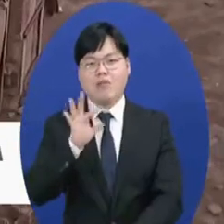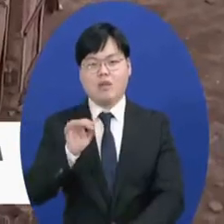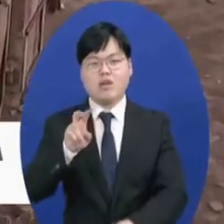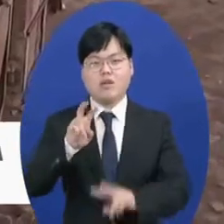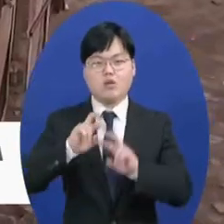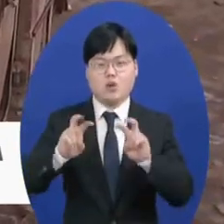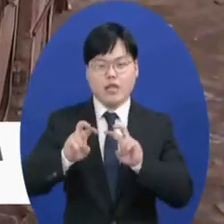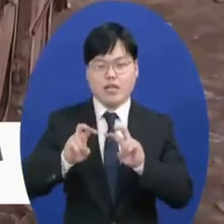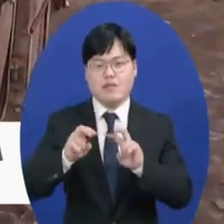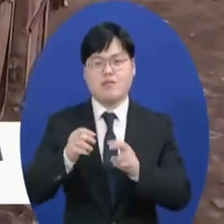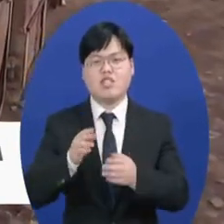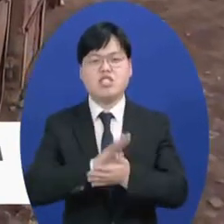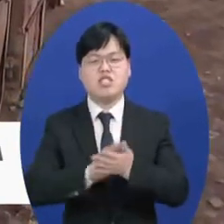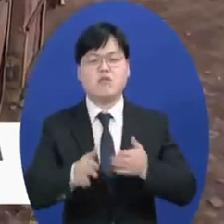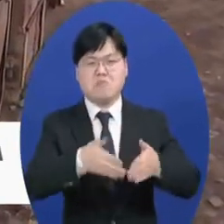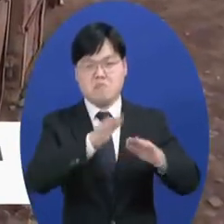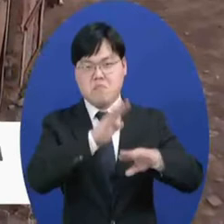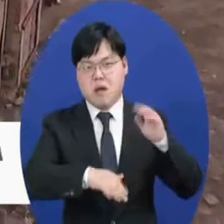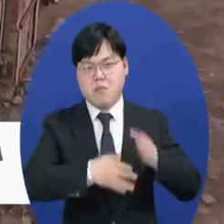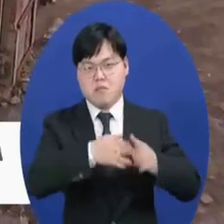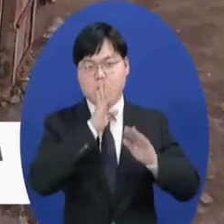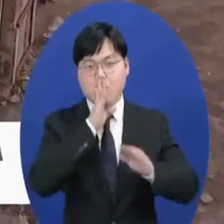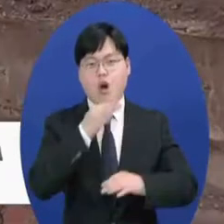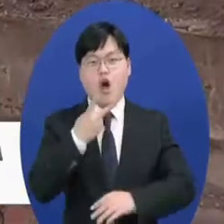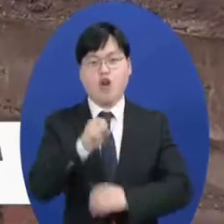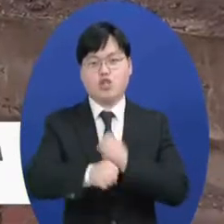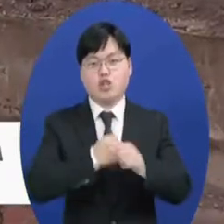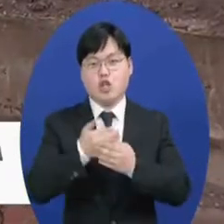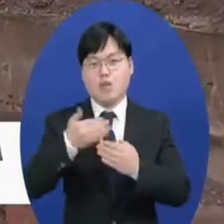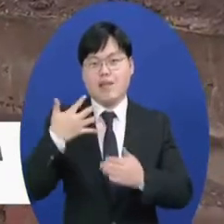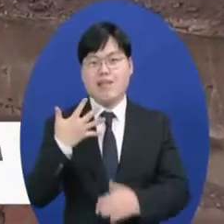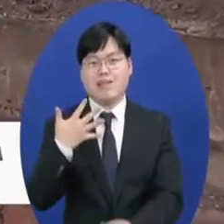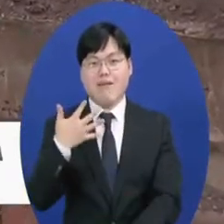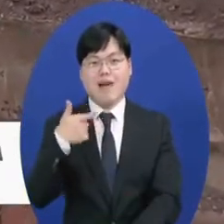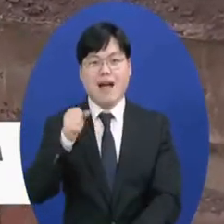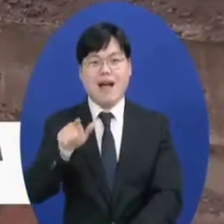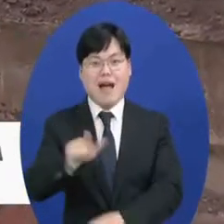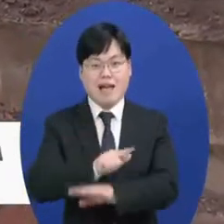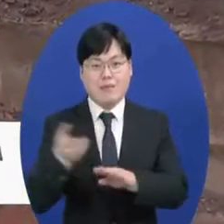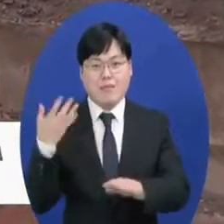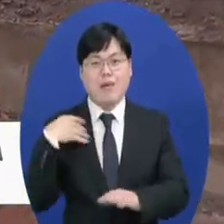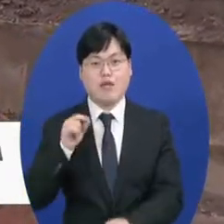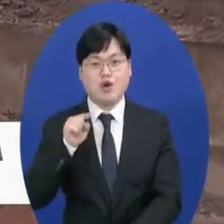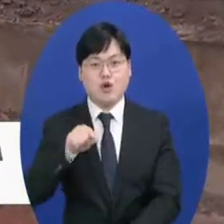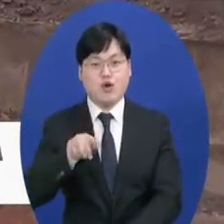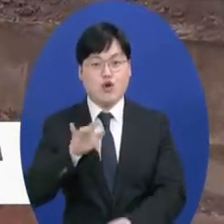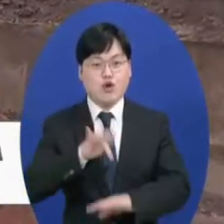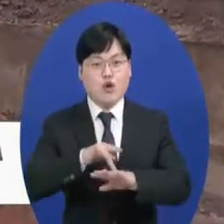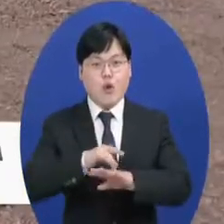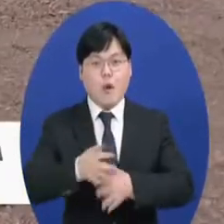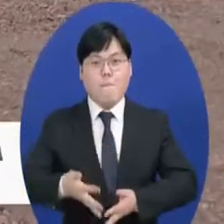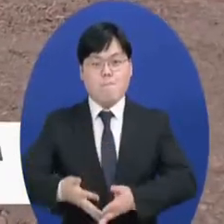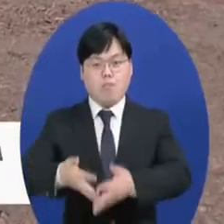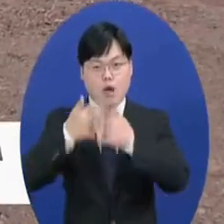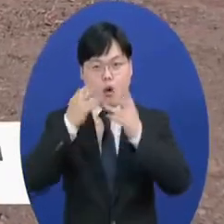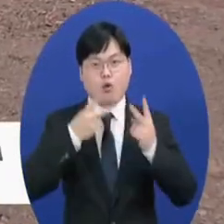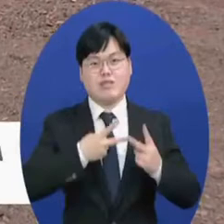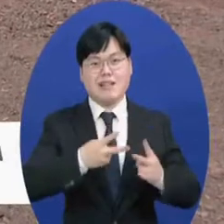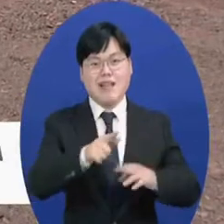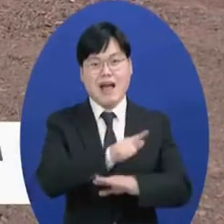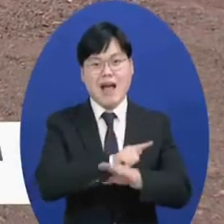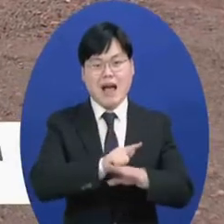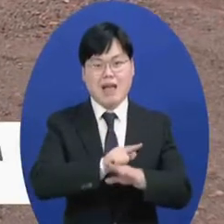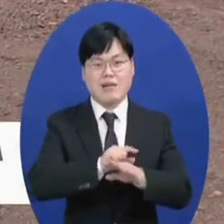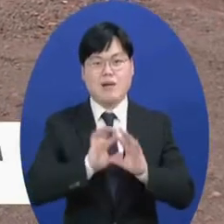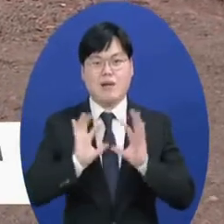бүртгэх юм байна. Хавдар судлалын үндэсний төв одоогоос 20 жилийн өмнө 5 га газартай байсан. Гэтэл өнөөдөр цус төвийг орон сууцны хороолол, үйлчлэхний